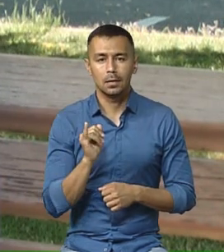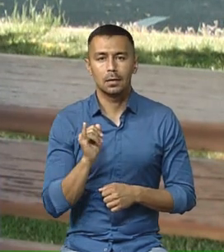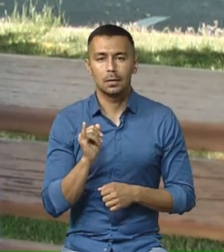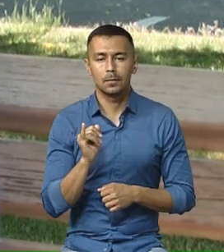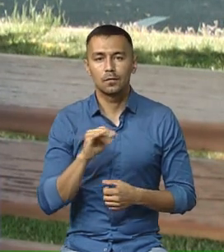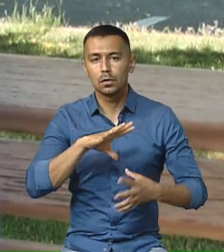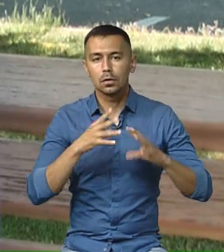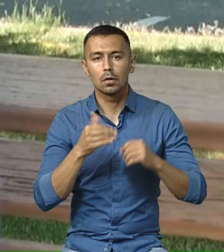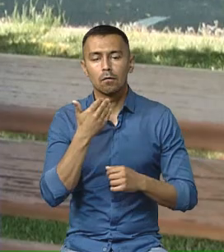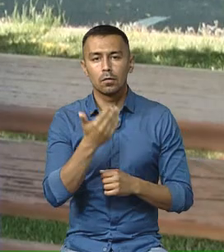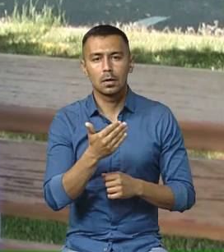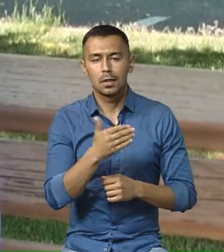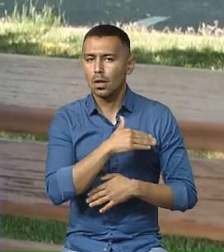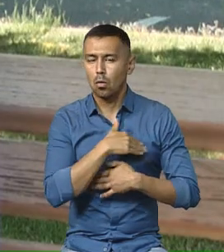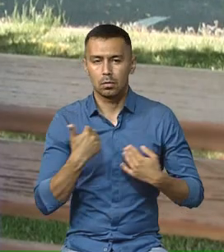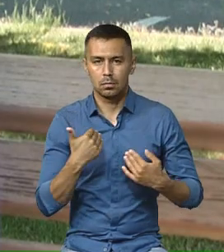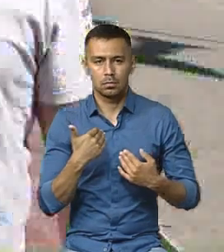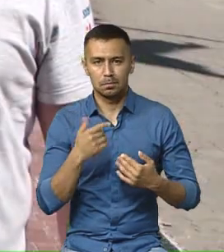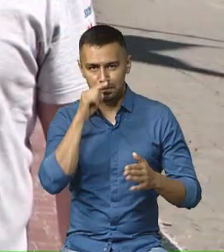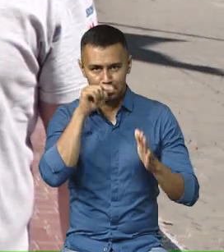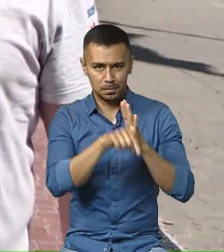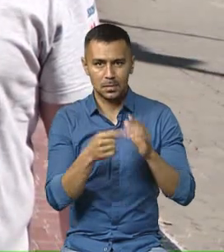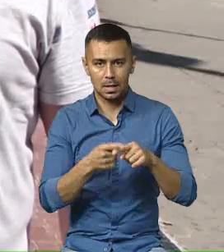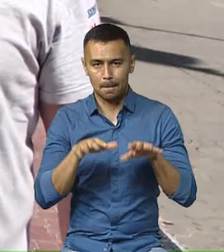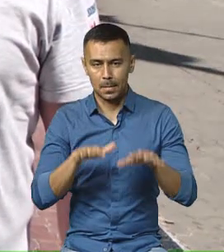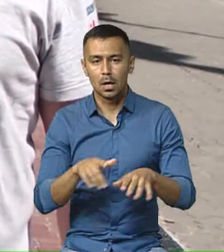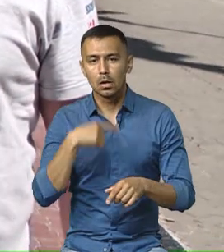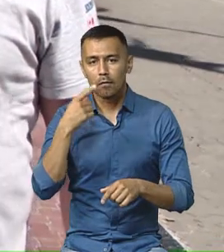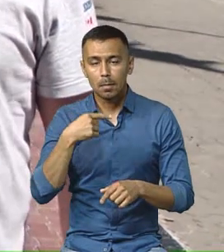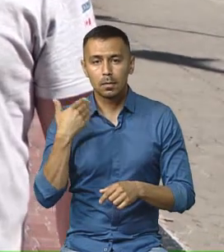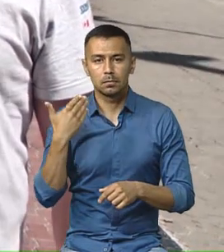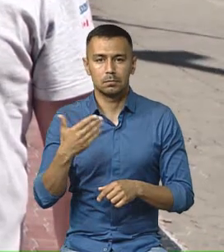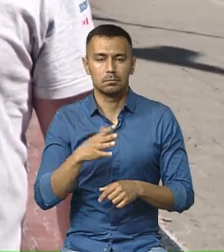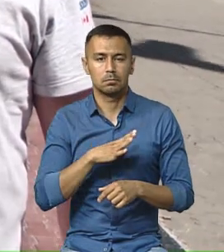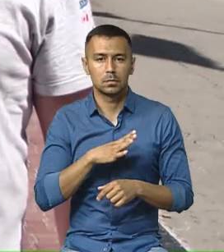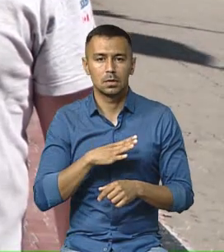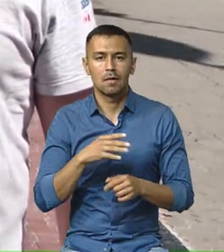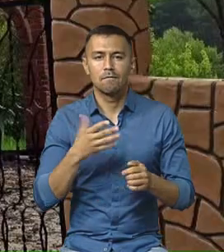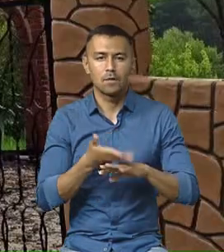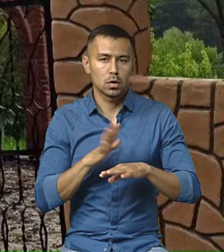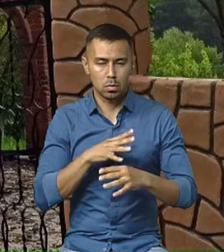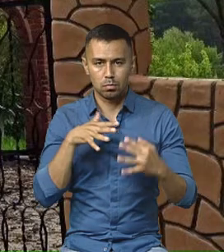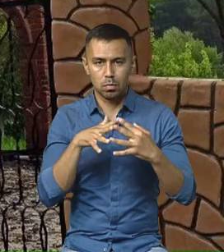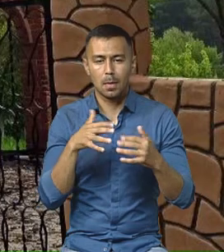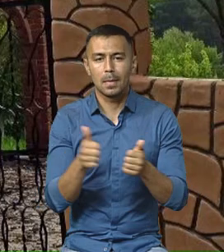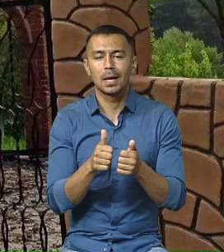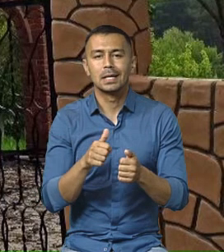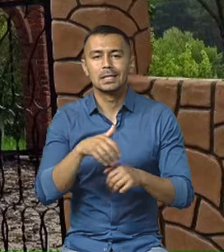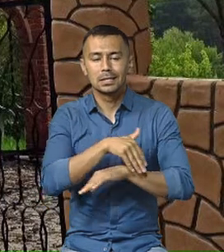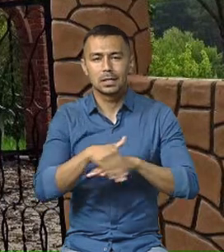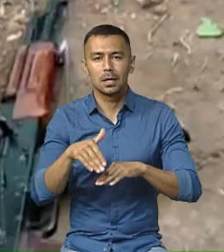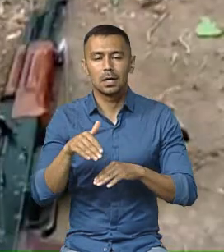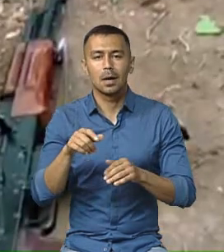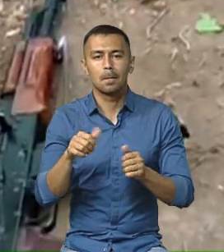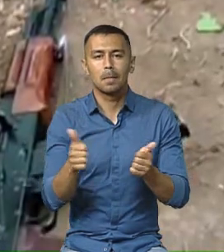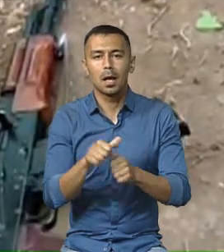І в результаті вони потім не захотіли більше лізти на цю позицію. За словами Миколи, важкі бої були 9 травня біля села Богородицького, кордон Донецької і